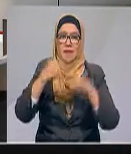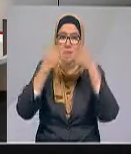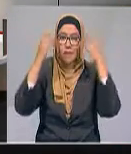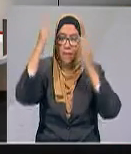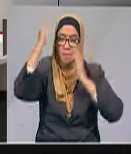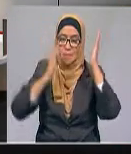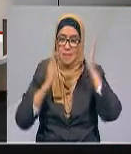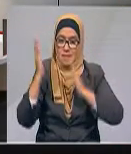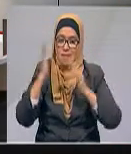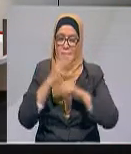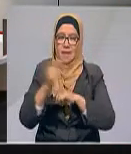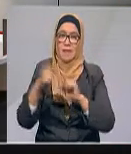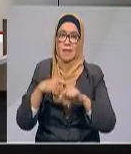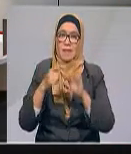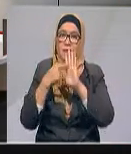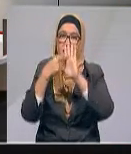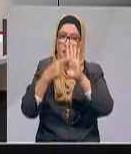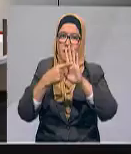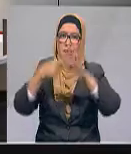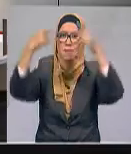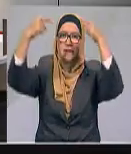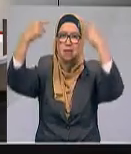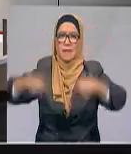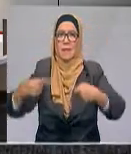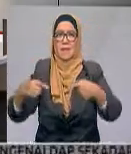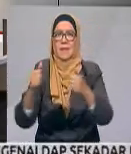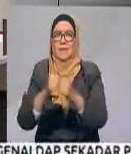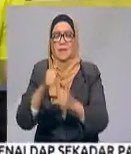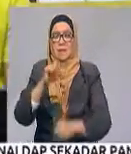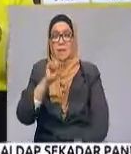bertemu Tajikistan malam esok.